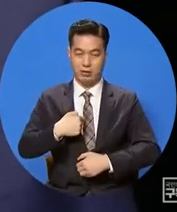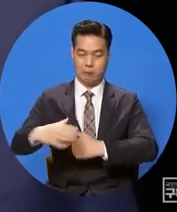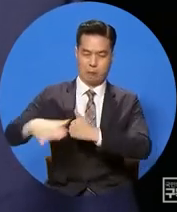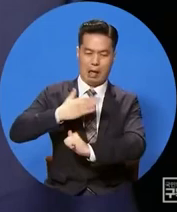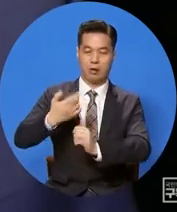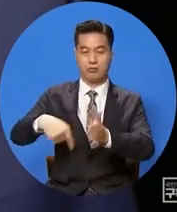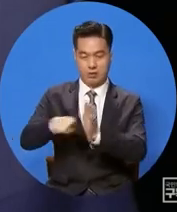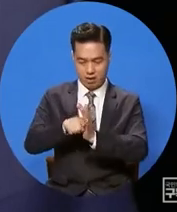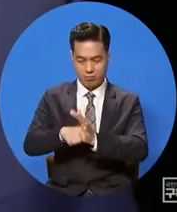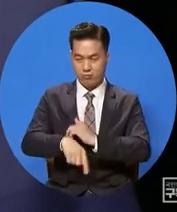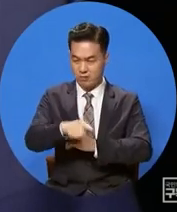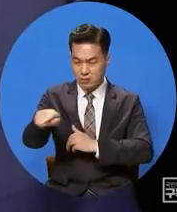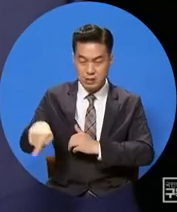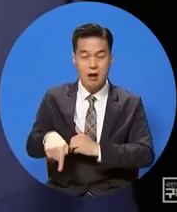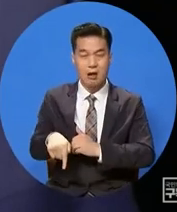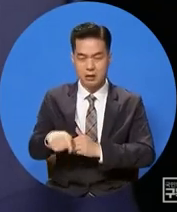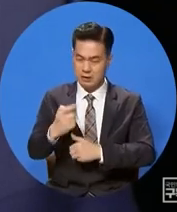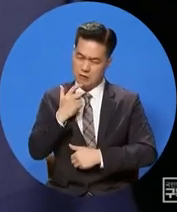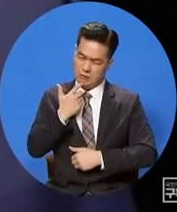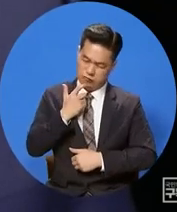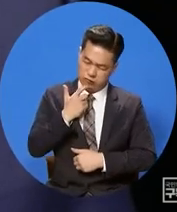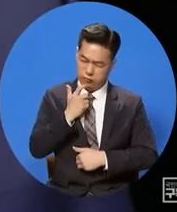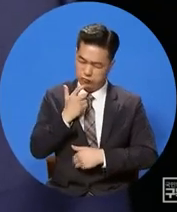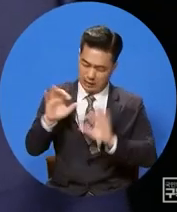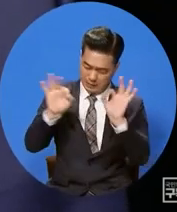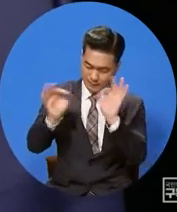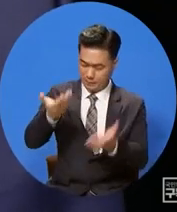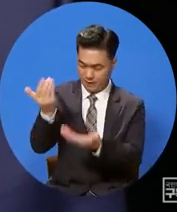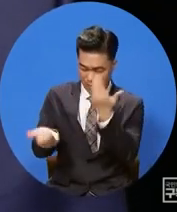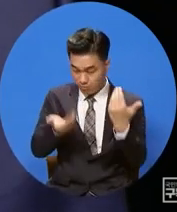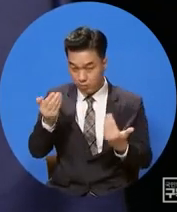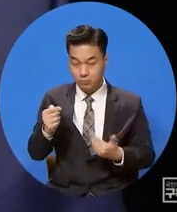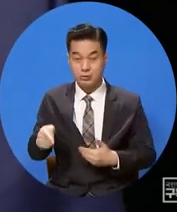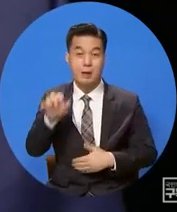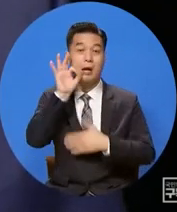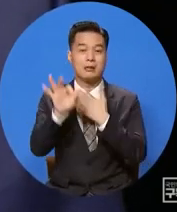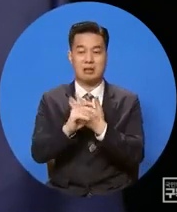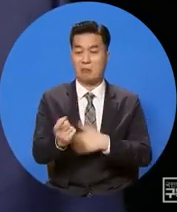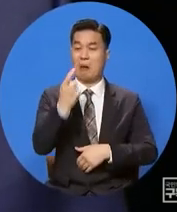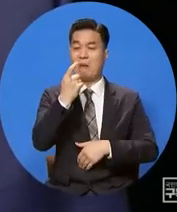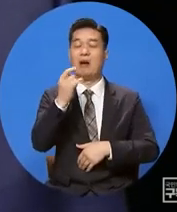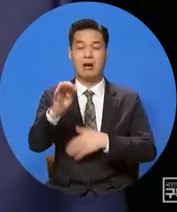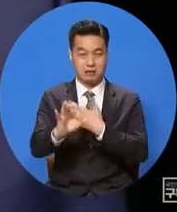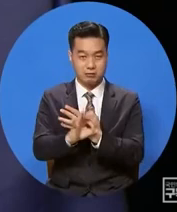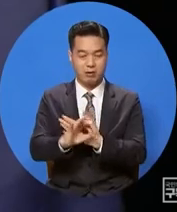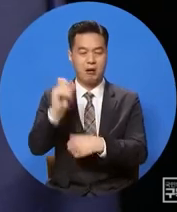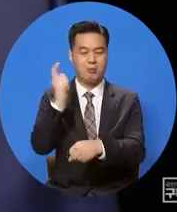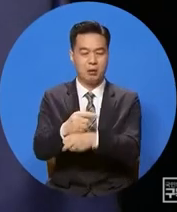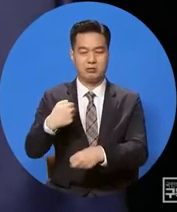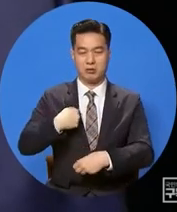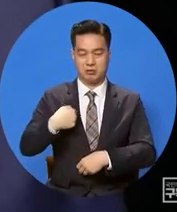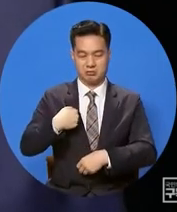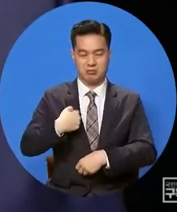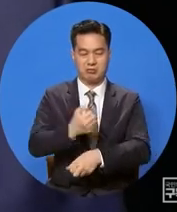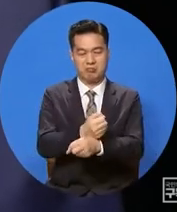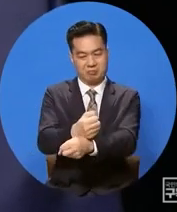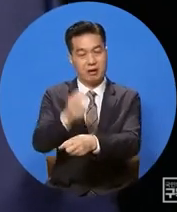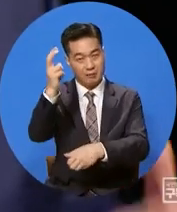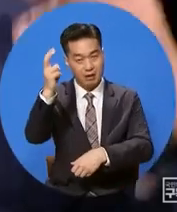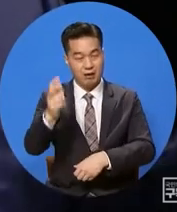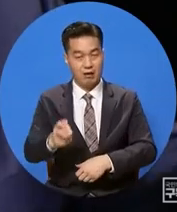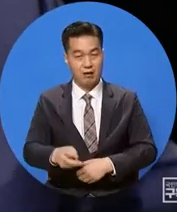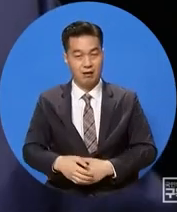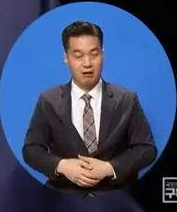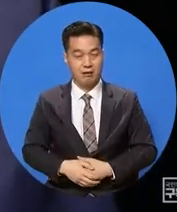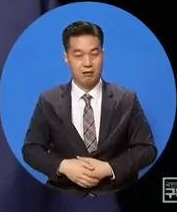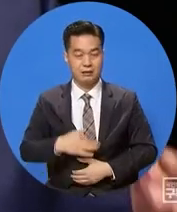위해서 얼마나 이 사람들이 집요하게 했는데 그게 됐다 그러면은 아마 벌써 저 처리를 했을 거예요. 제가